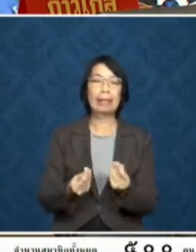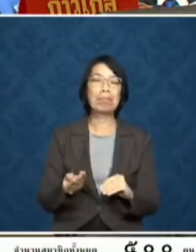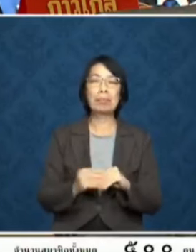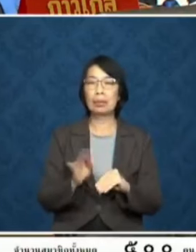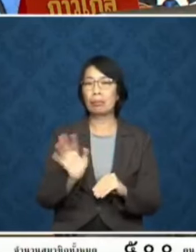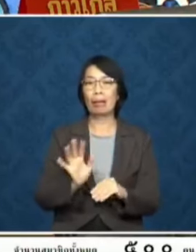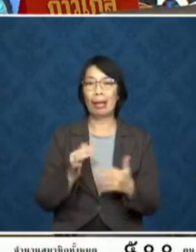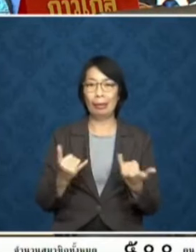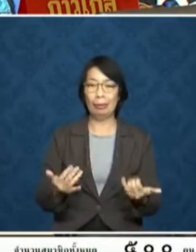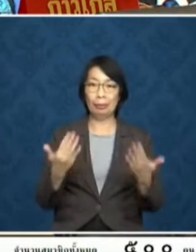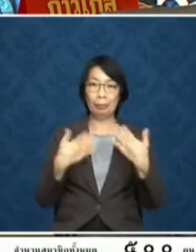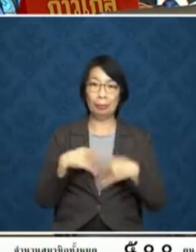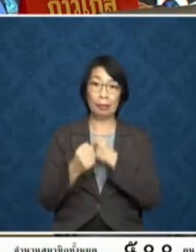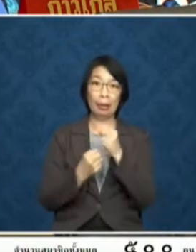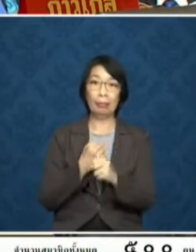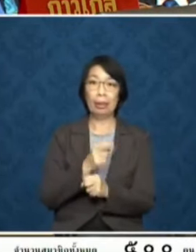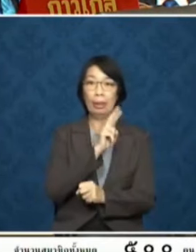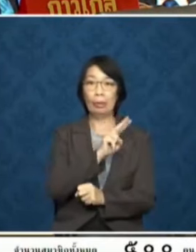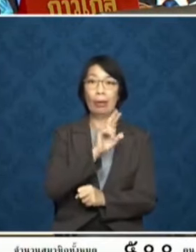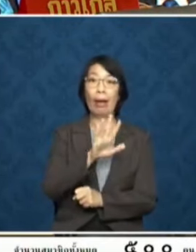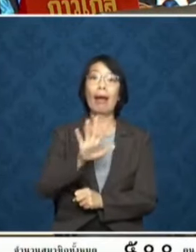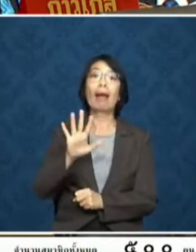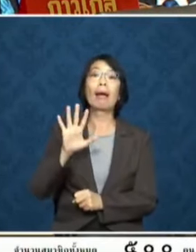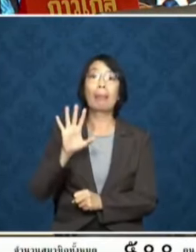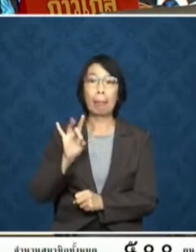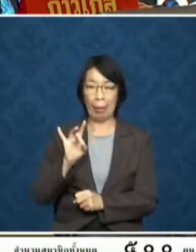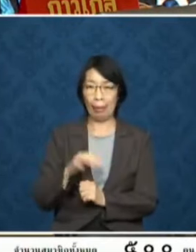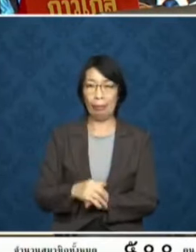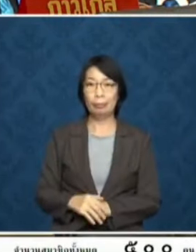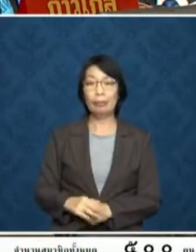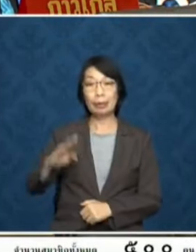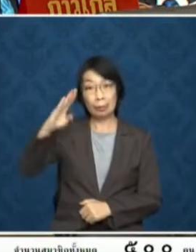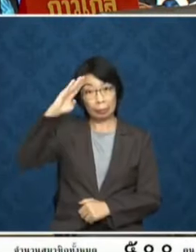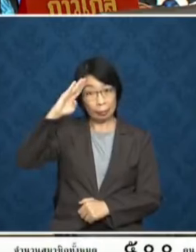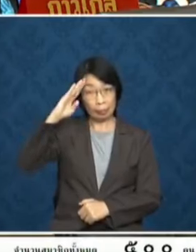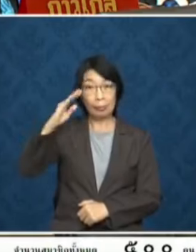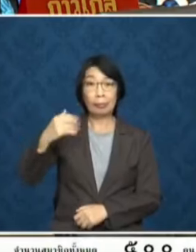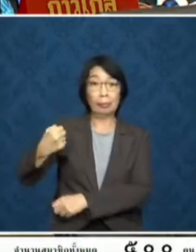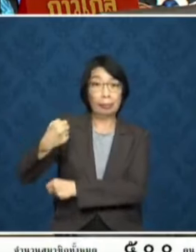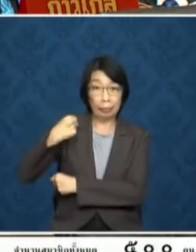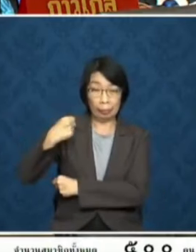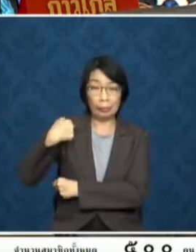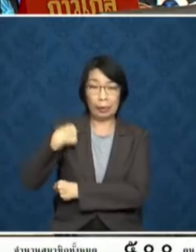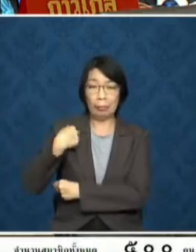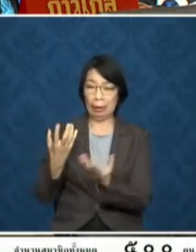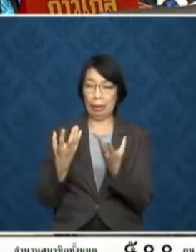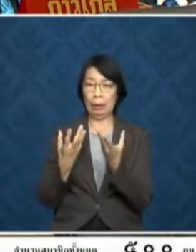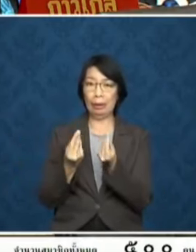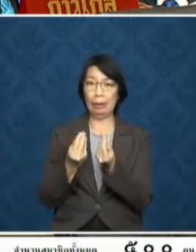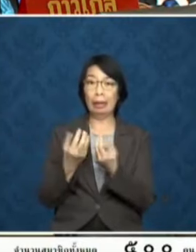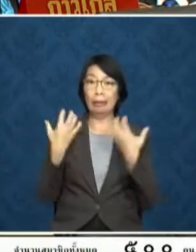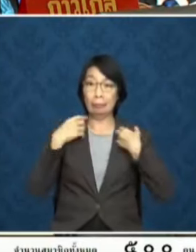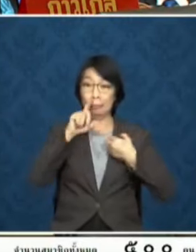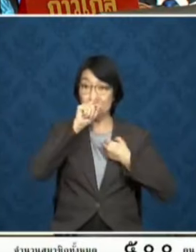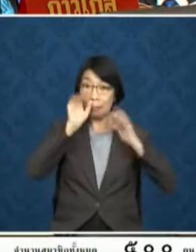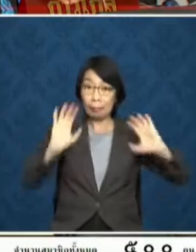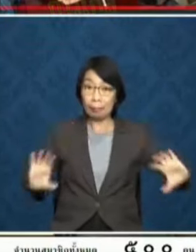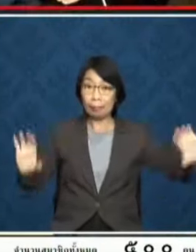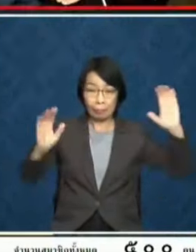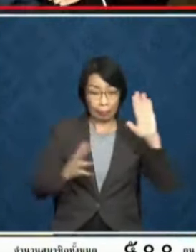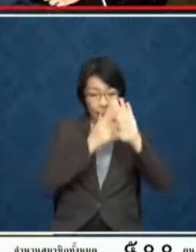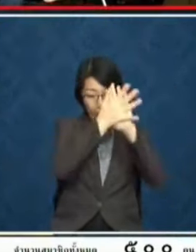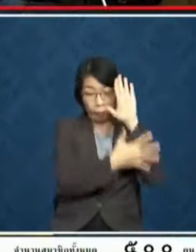ากนั้นนะคะในปี58นะคะก็กองทัพบกนะคะก็ริเริ่มการใช้ที่ดินราชพัสดุที่อยู่ในครอบครองจำนวน 4,000